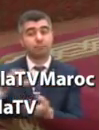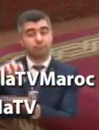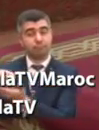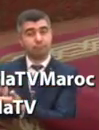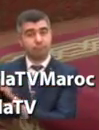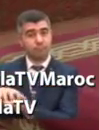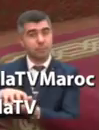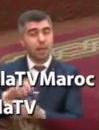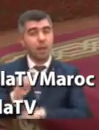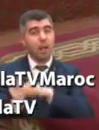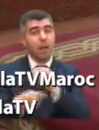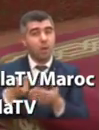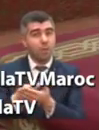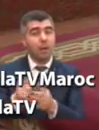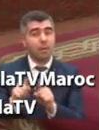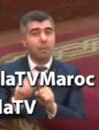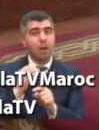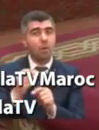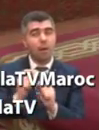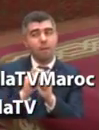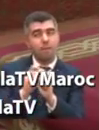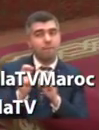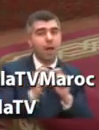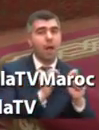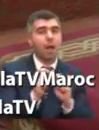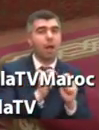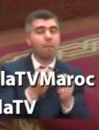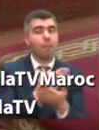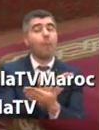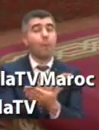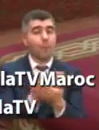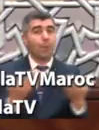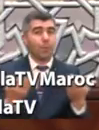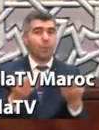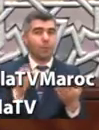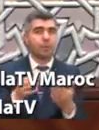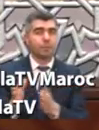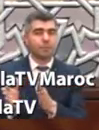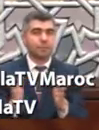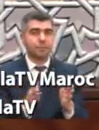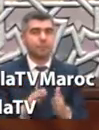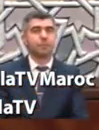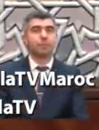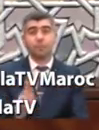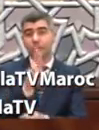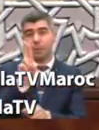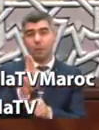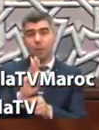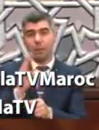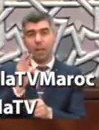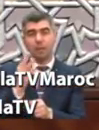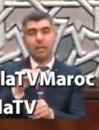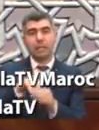تاخذ المسؤوليه ديالها للتنسيق وللتحقيق. شكرا سيد الوزير. الإشكالية. السؤال الثالث للفريق الاستقلالي